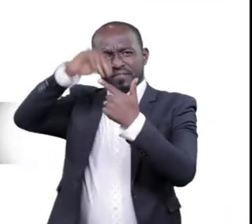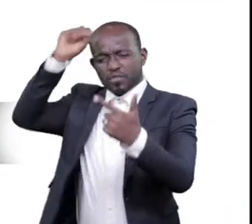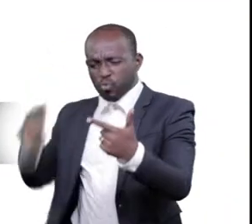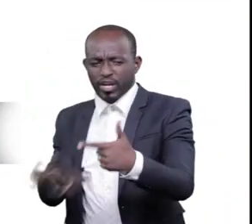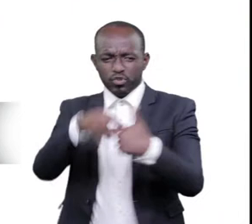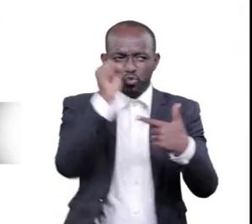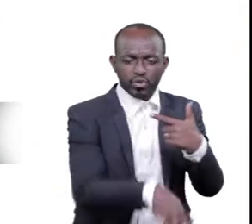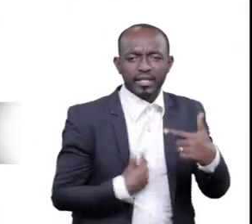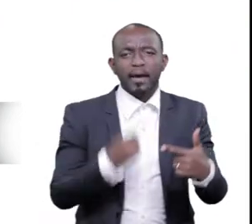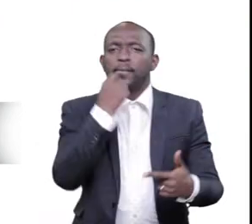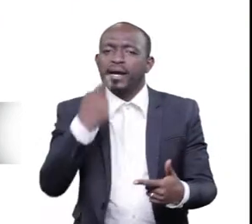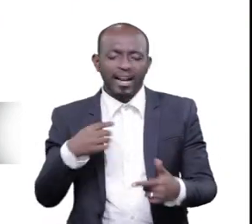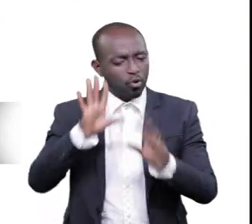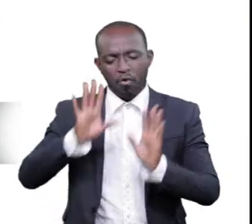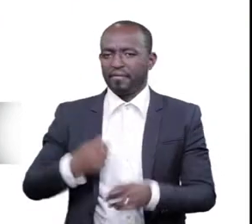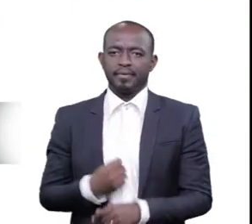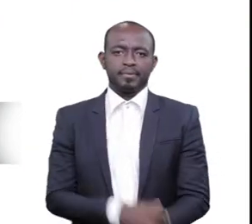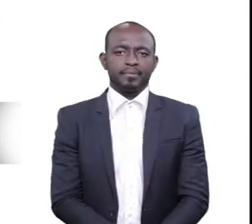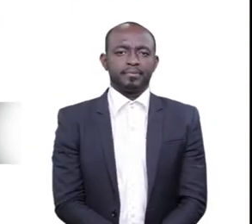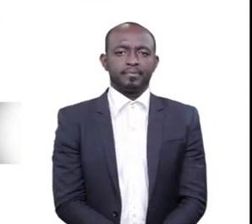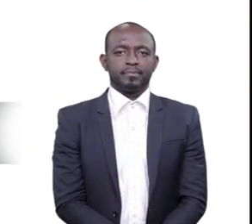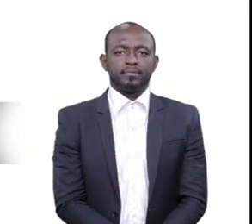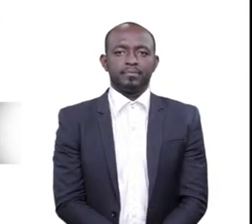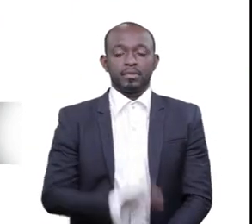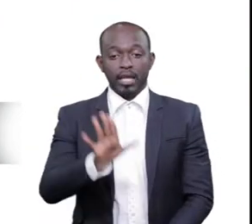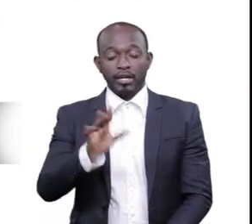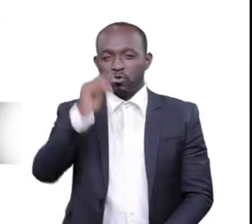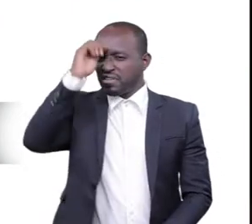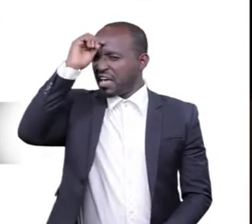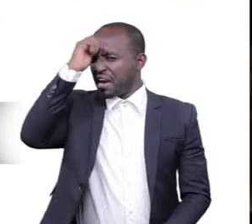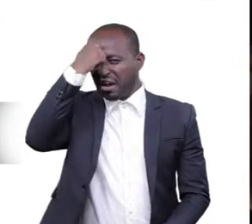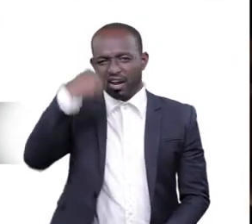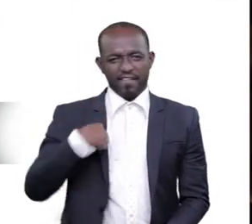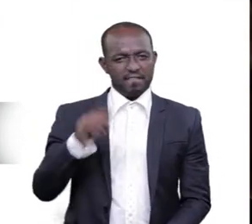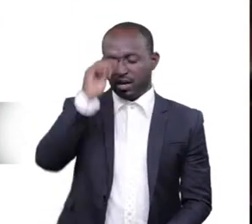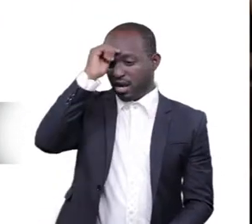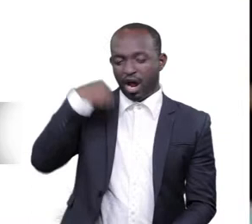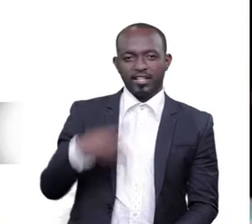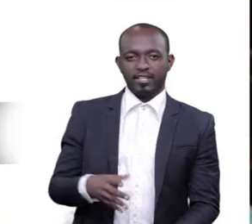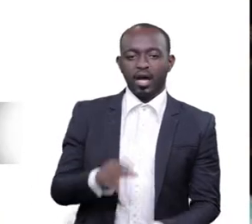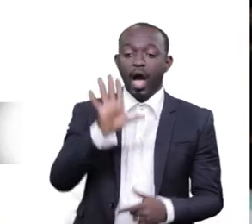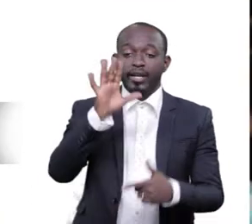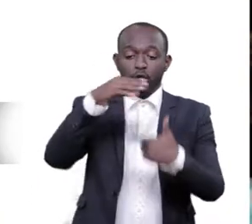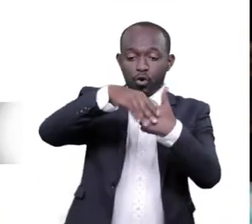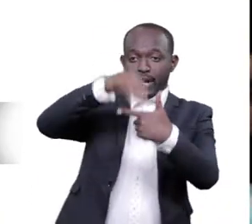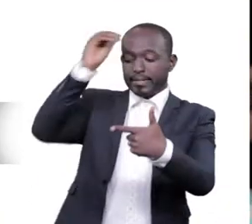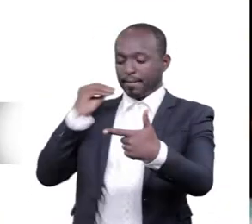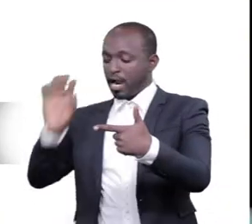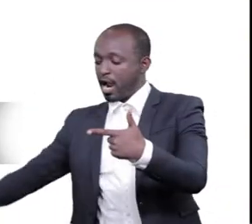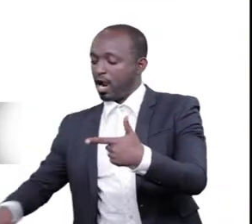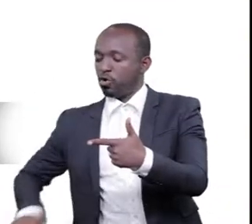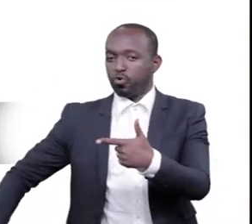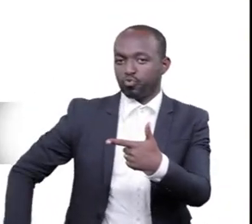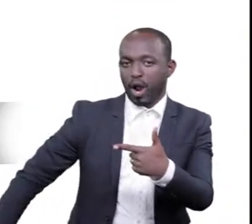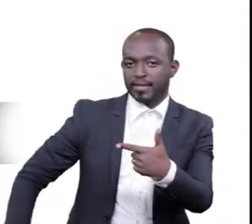sida birangije rero nanjye n'umujinya mwinshi mfata hari umwenda wari utakaye muri pasiparumu hirya